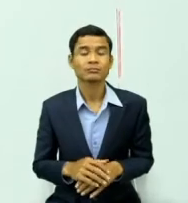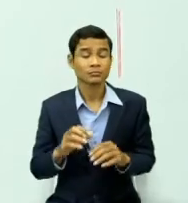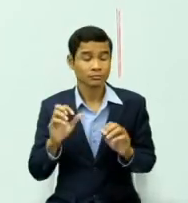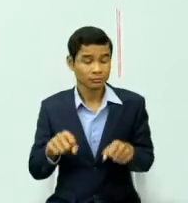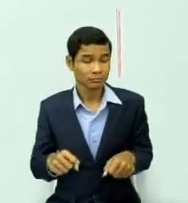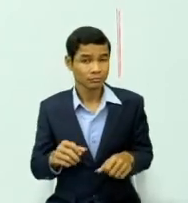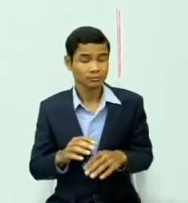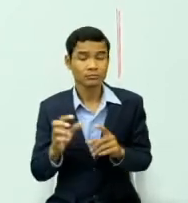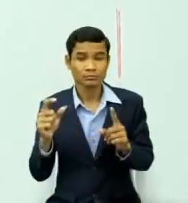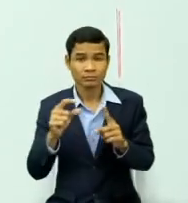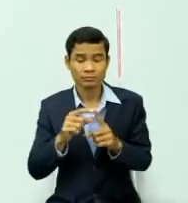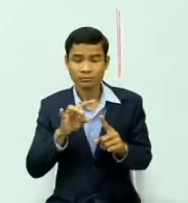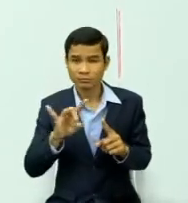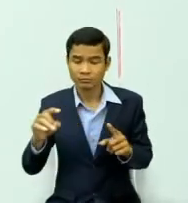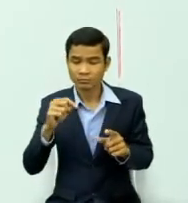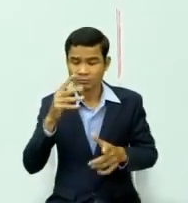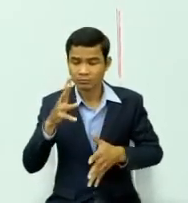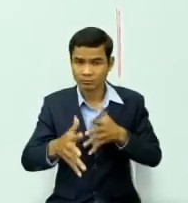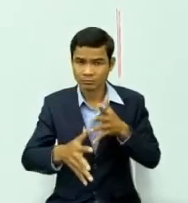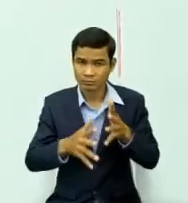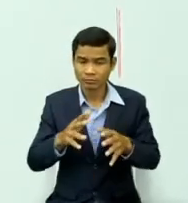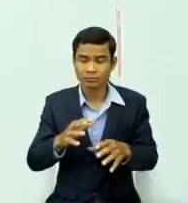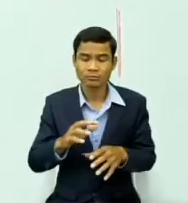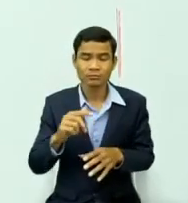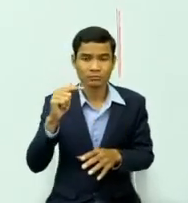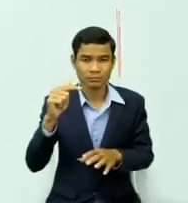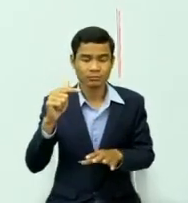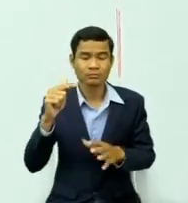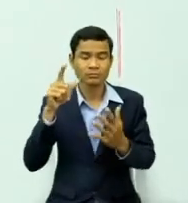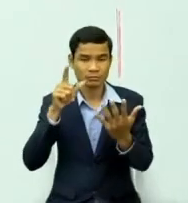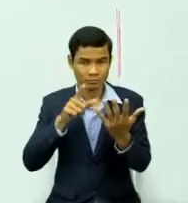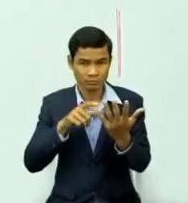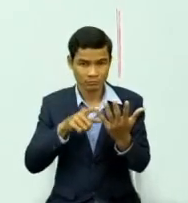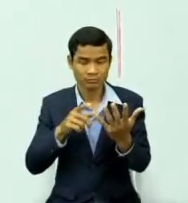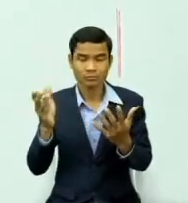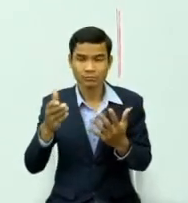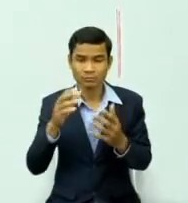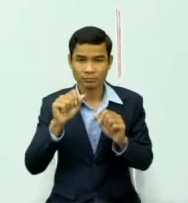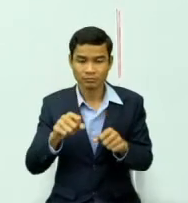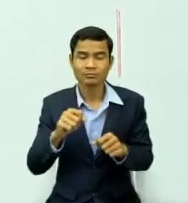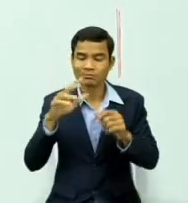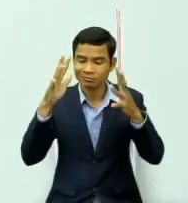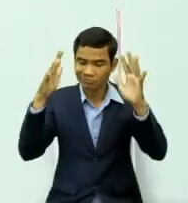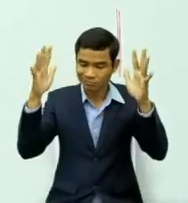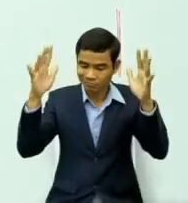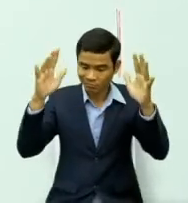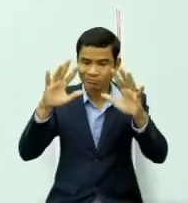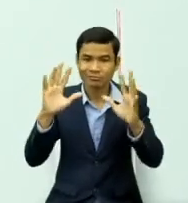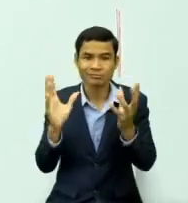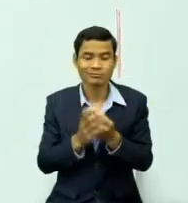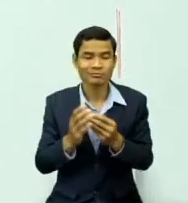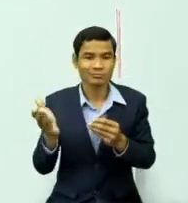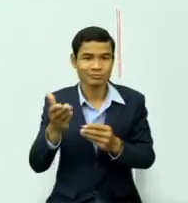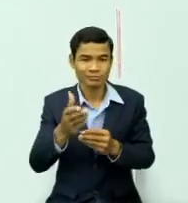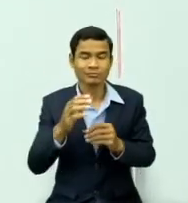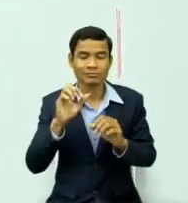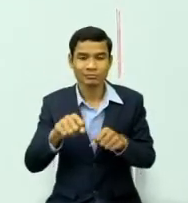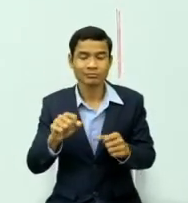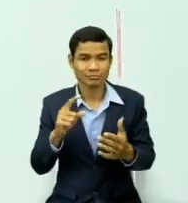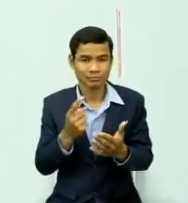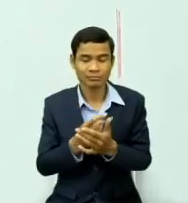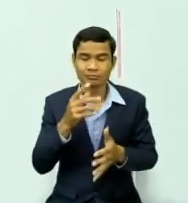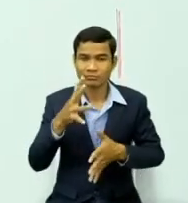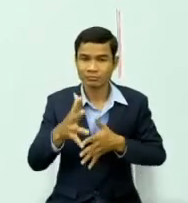Chà, chê ní kinh dân an thá. Ngào yê nghe nè con đó. Ở bỏ xa tớ, con có nè bán chứa rùm